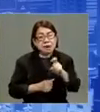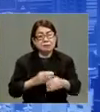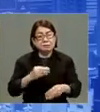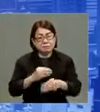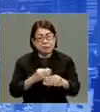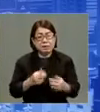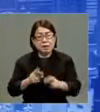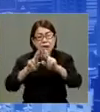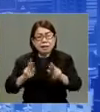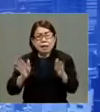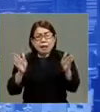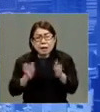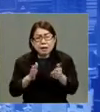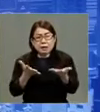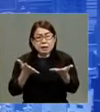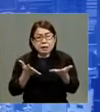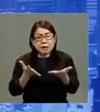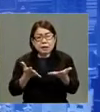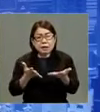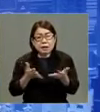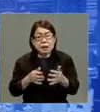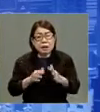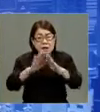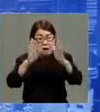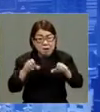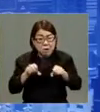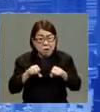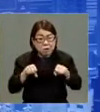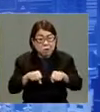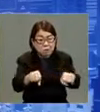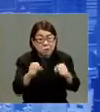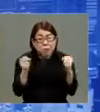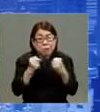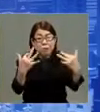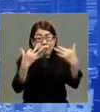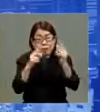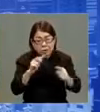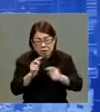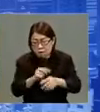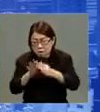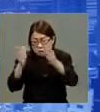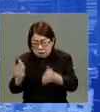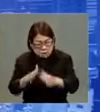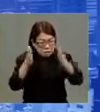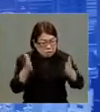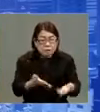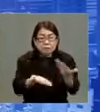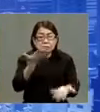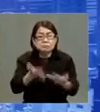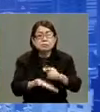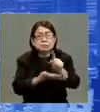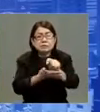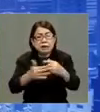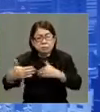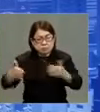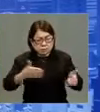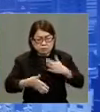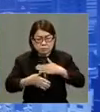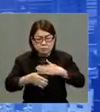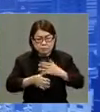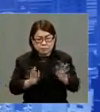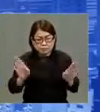านค้ารายย่อยครับสมมติว่าในห้างสินค้าก็จะมีร้านที่เป็นช็อปหรือว่าในตลาดที่มีเป็นห้องของตัวเองภายในตลาดจะต้องมีการเจ